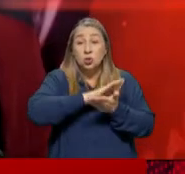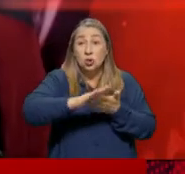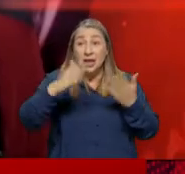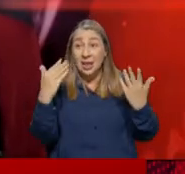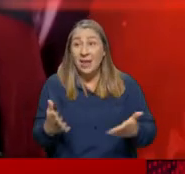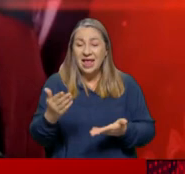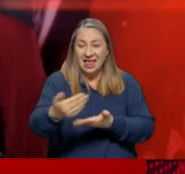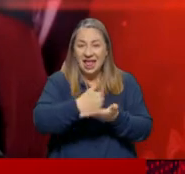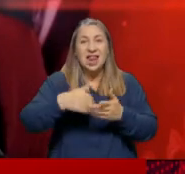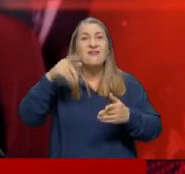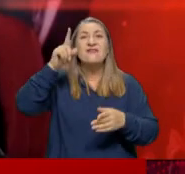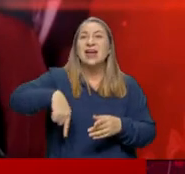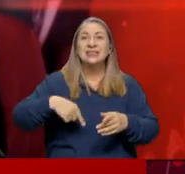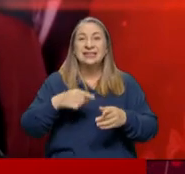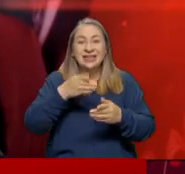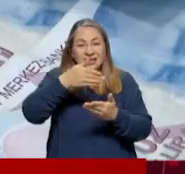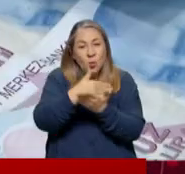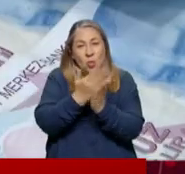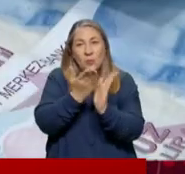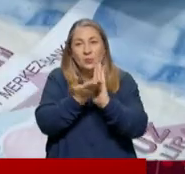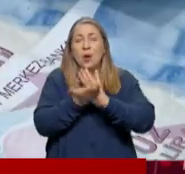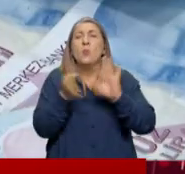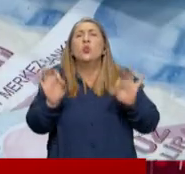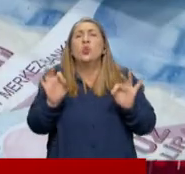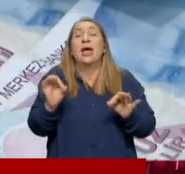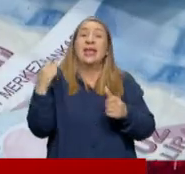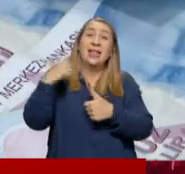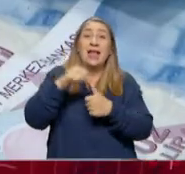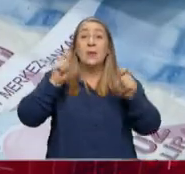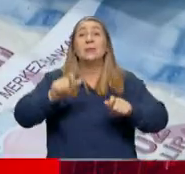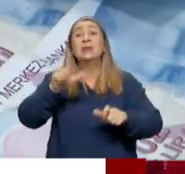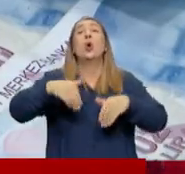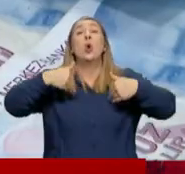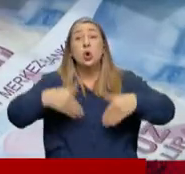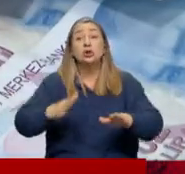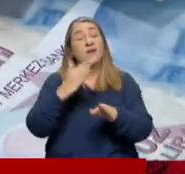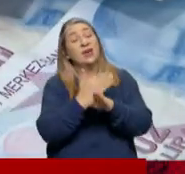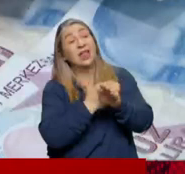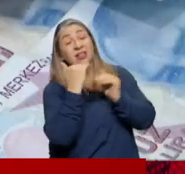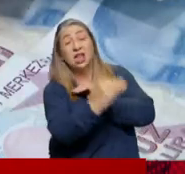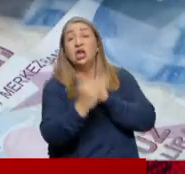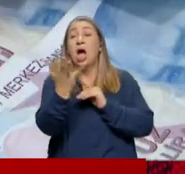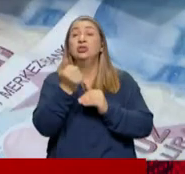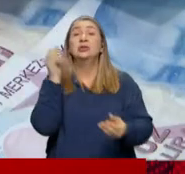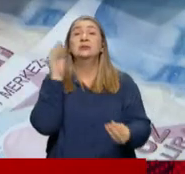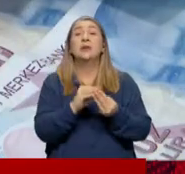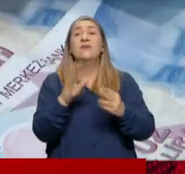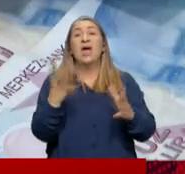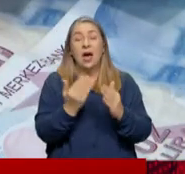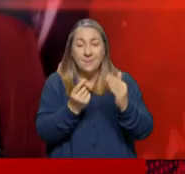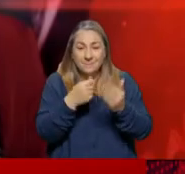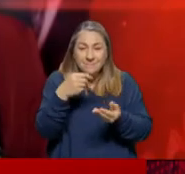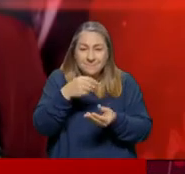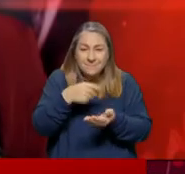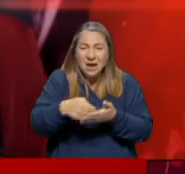düzenleme ile gelir vergisi tarife dilimlerinin ve mutlaka güncellenmesi gerekir Aksi halde vatandaş alacağız zammı ya da